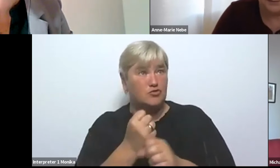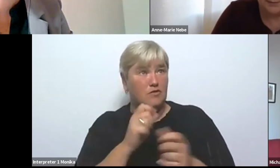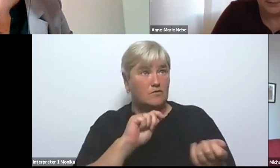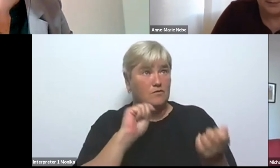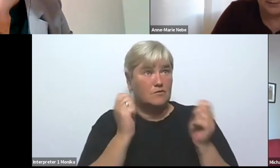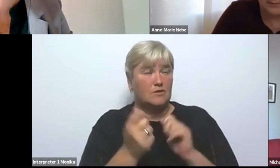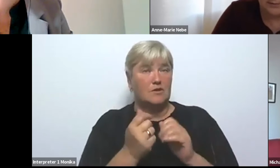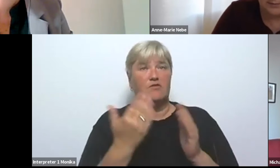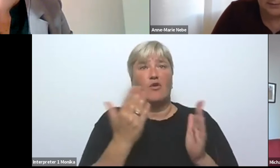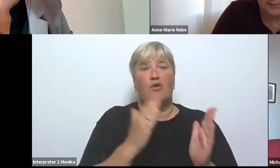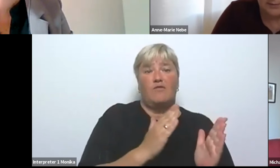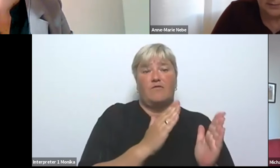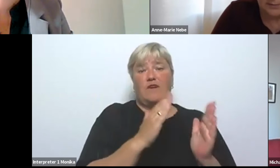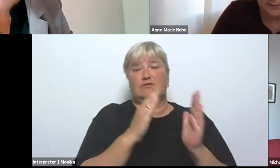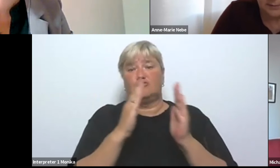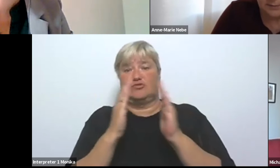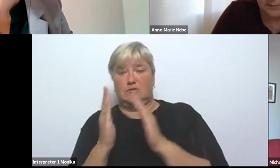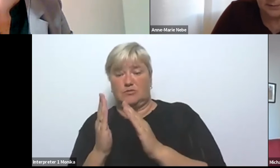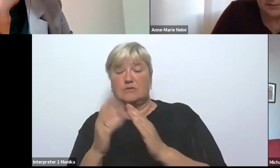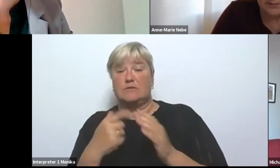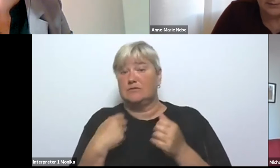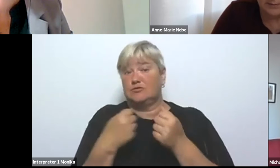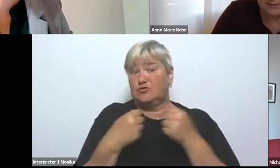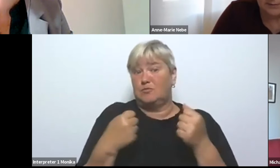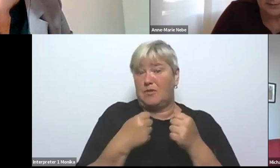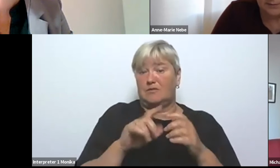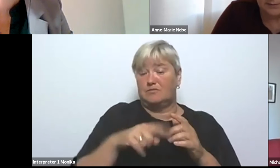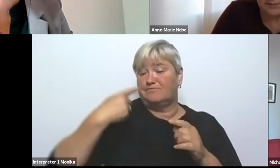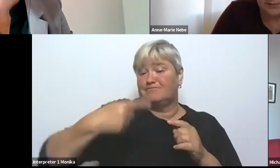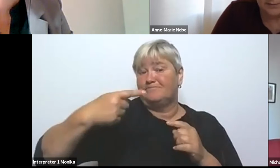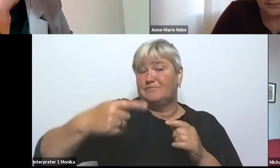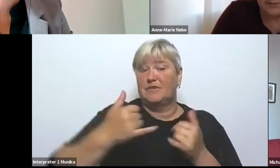es da Verschiebungen? Da sind wir ganz gespannt drauf, wie sich das in den nächsten Jahren so entwickelt.